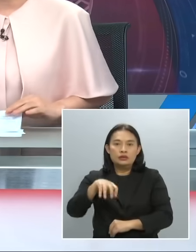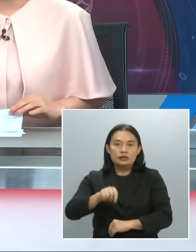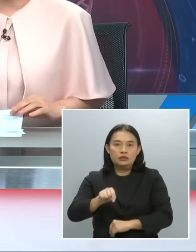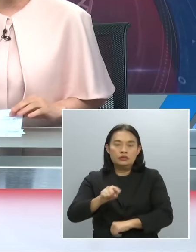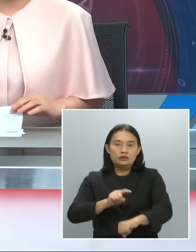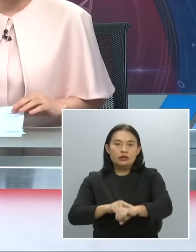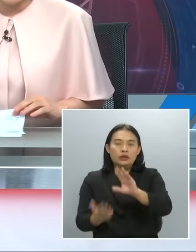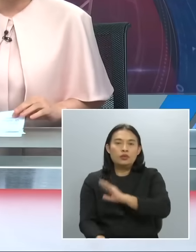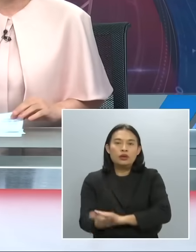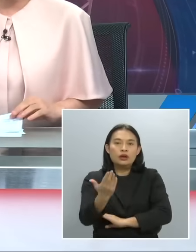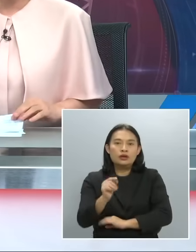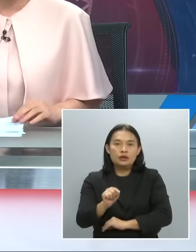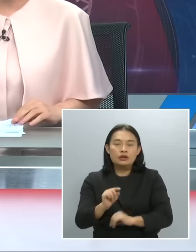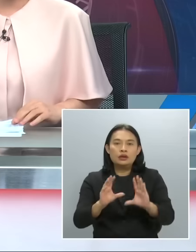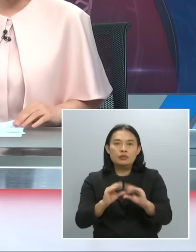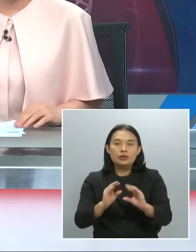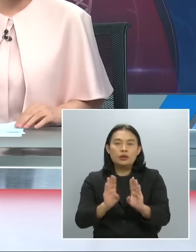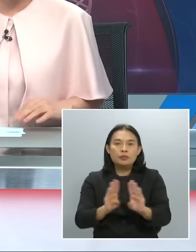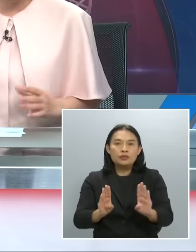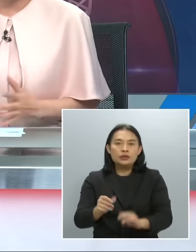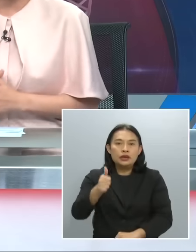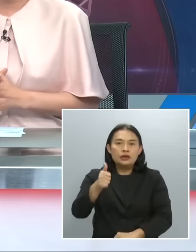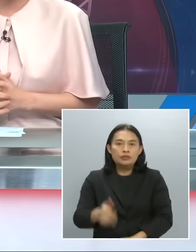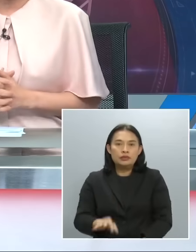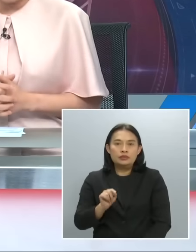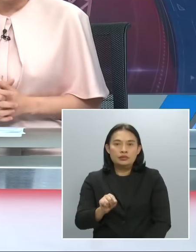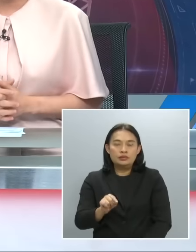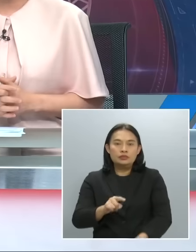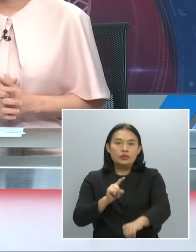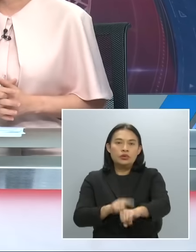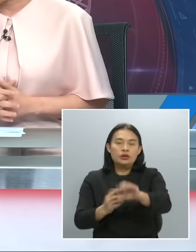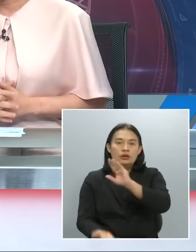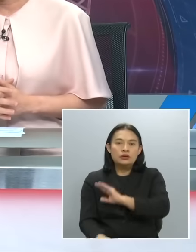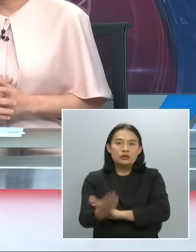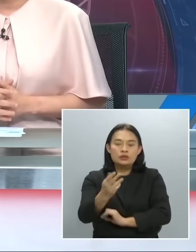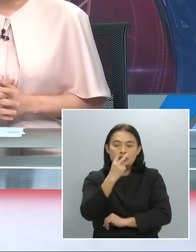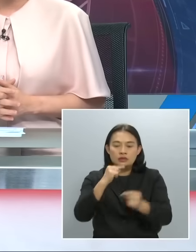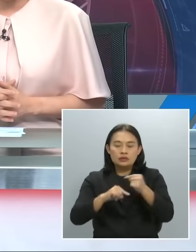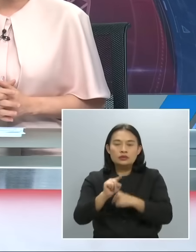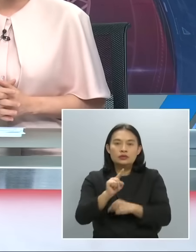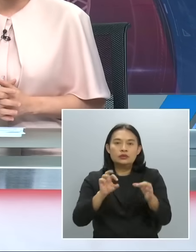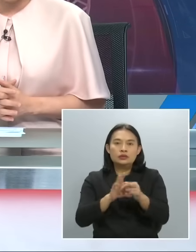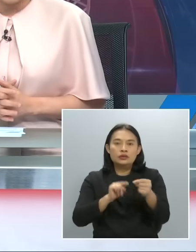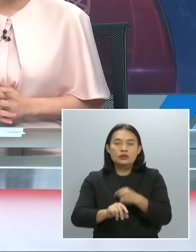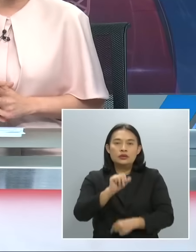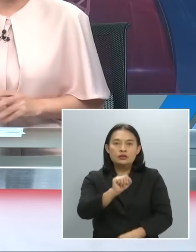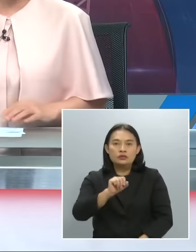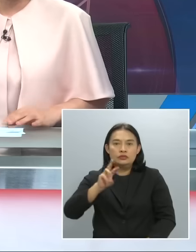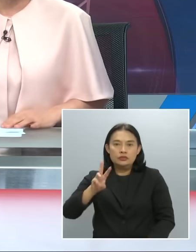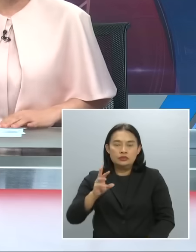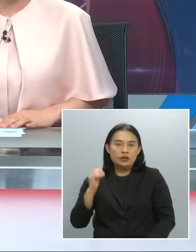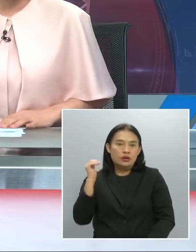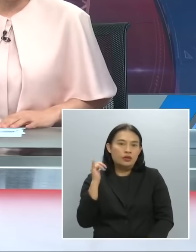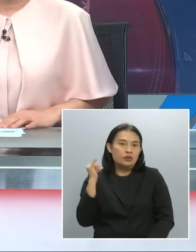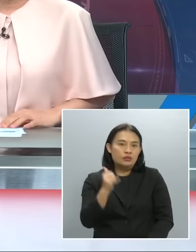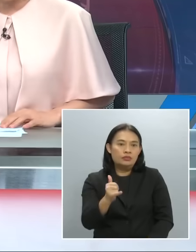ว่าจะสามารถเปิดประชุมได้หรือไม่นะคะเพราะว่าตอนเช้าเนี่ยต้องลุ้นเสียงของสวมีหลายท่านที่ไม่ได้เดินทางมา